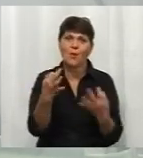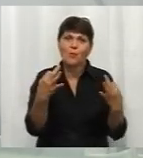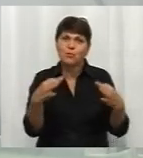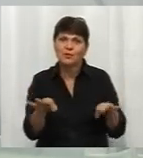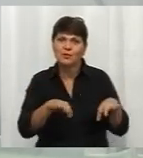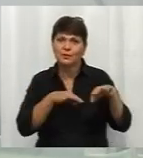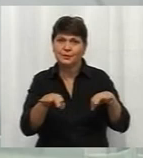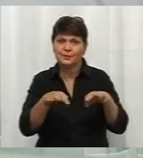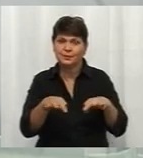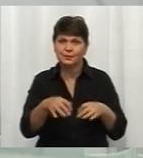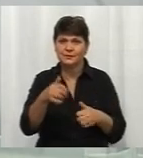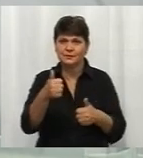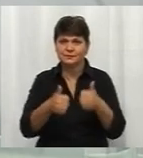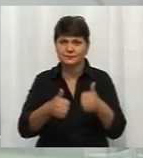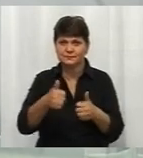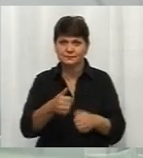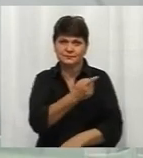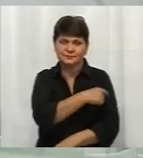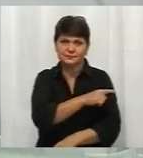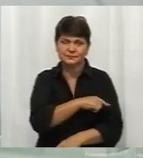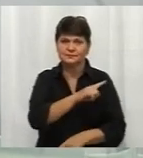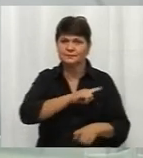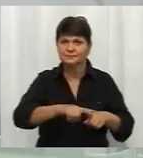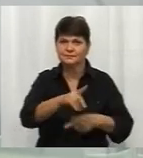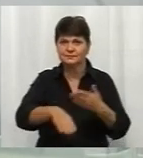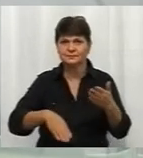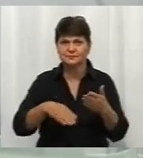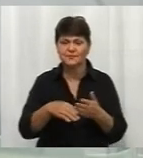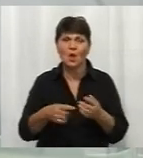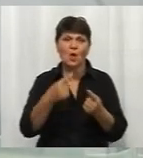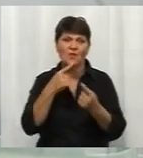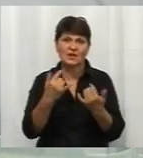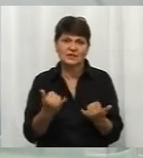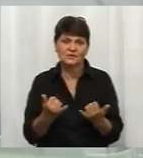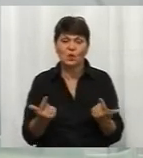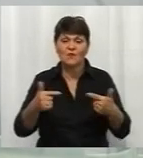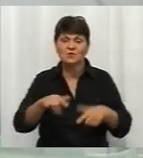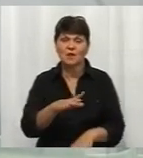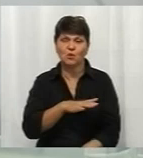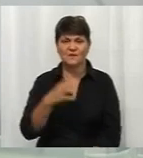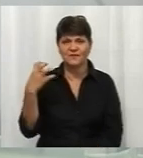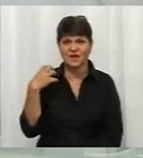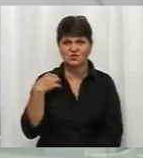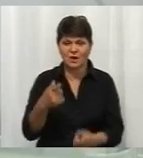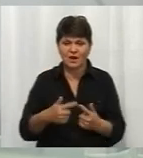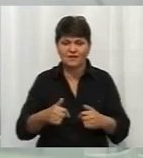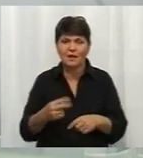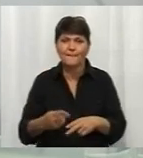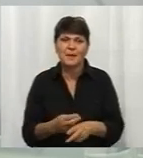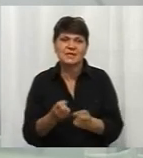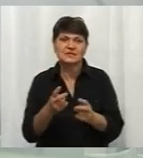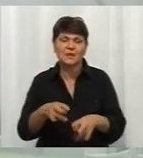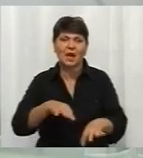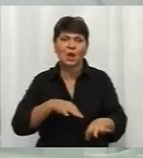пропускають учасники дорожнього руху швидку медичну допомогу, говорили ми сьогодні. У мене в гостях був начальник відділу безпеки дорожнього